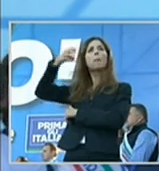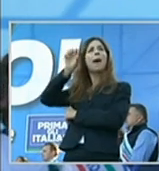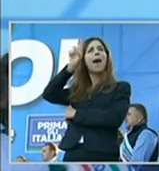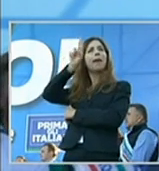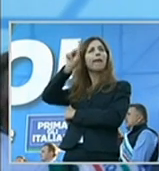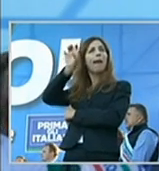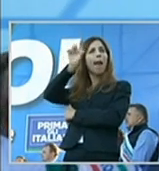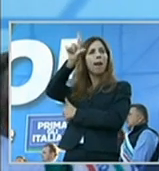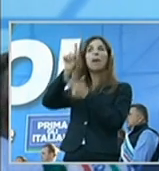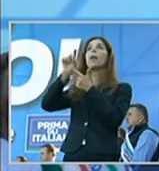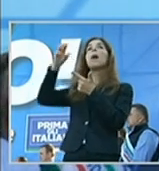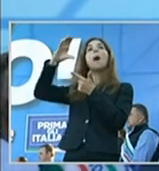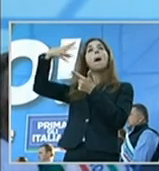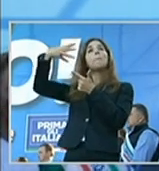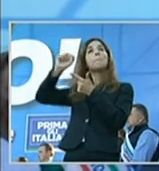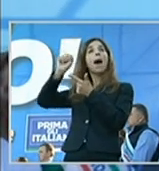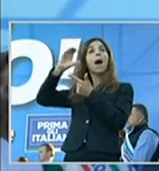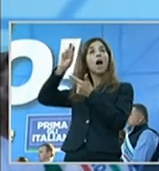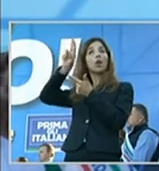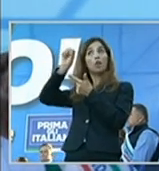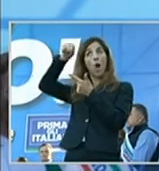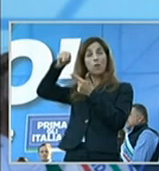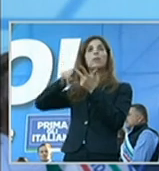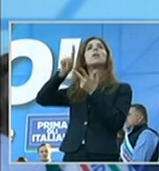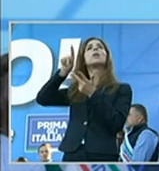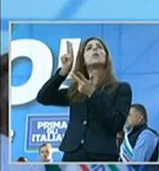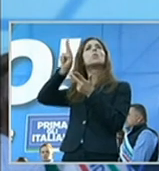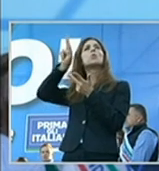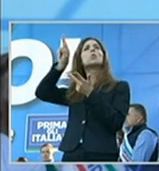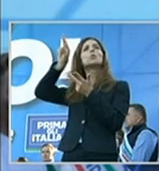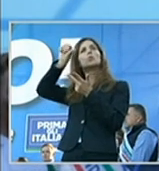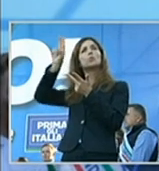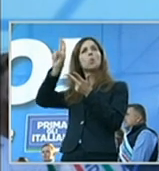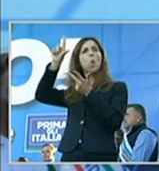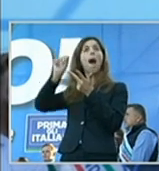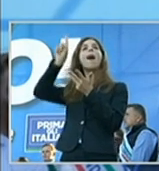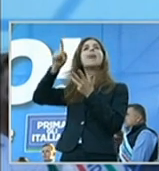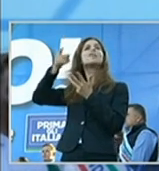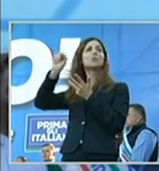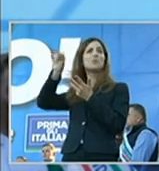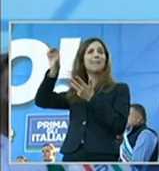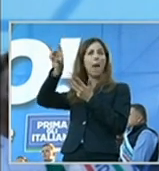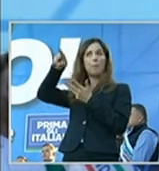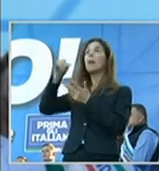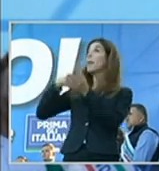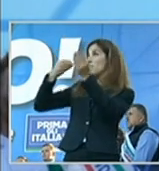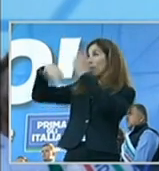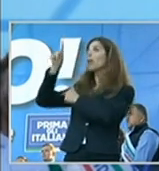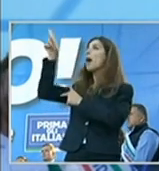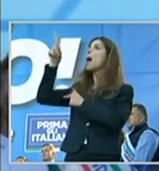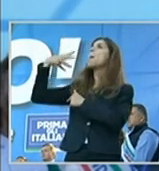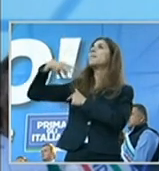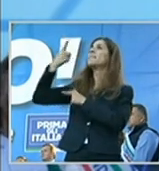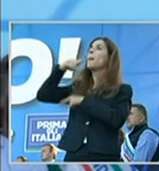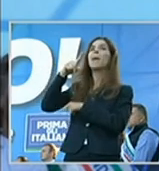alla signora Ursula e a Giuseppi il libro La masseria delle allodole, perché il